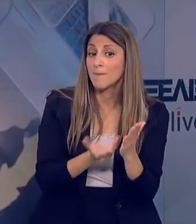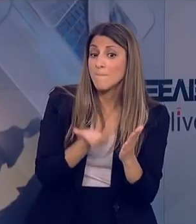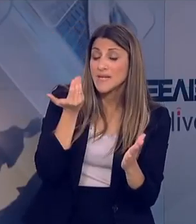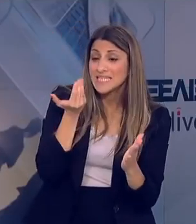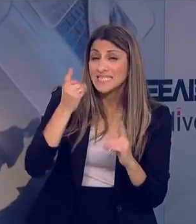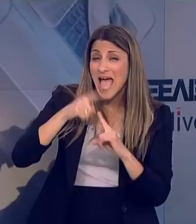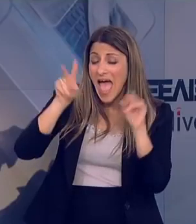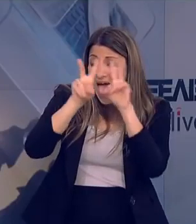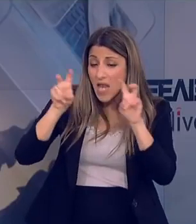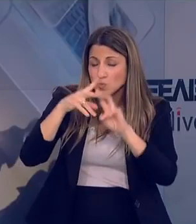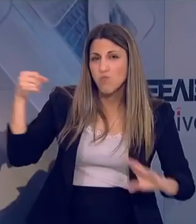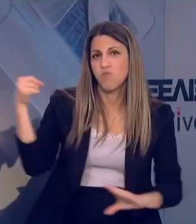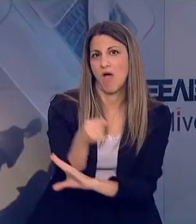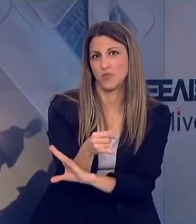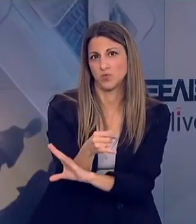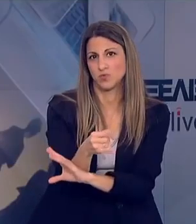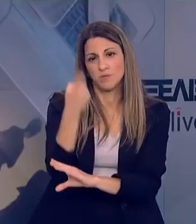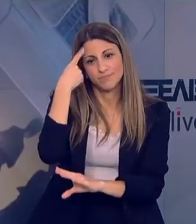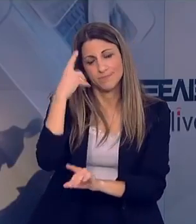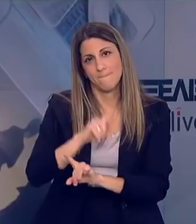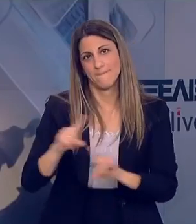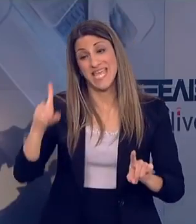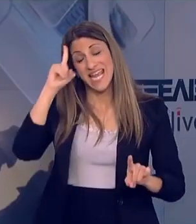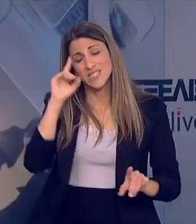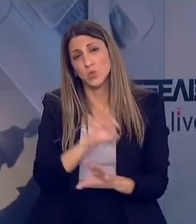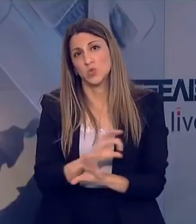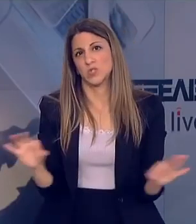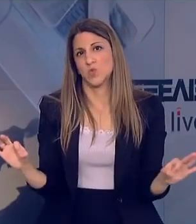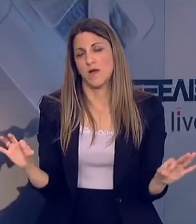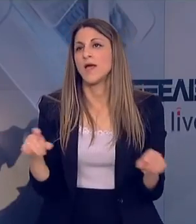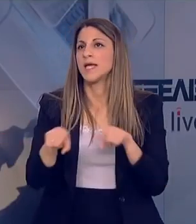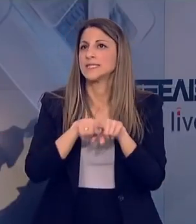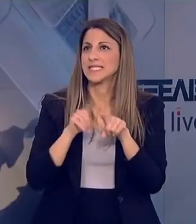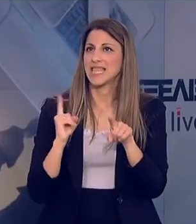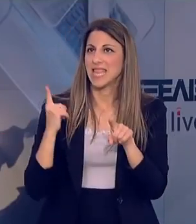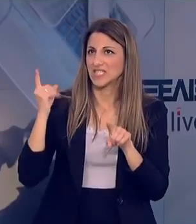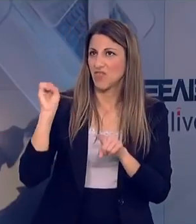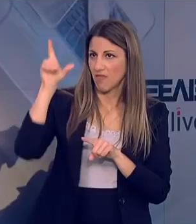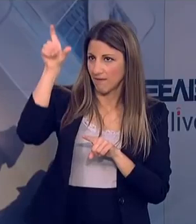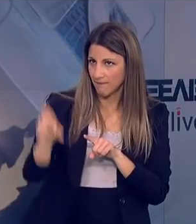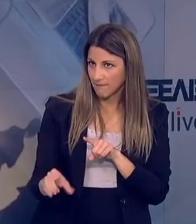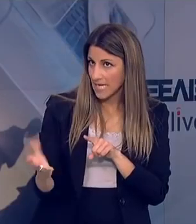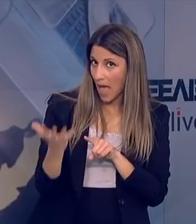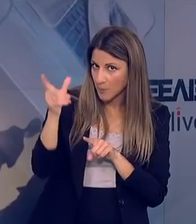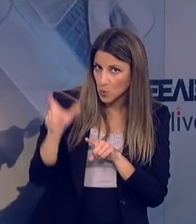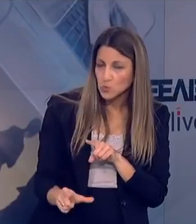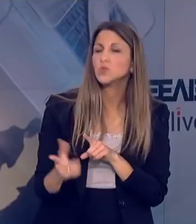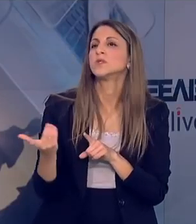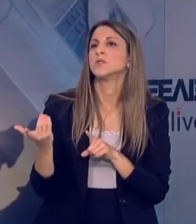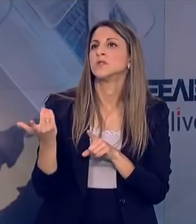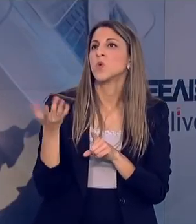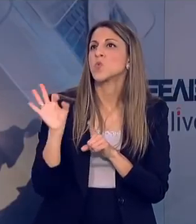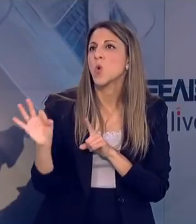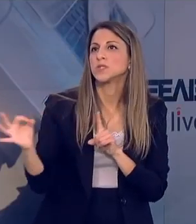αυτά τα δεδομένα. Να επιβεβαιώσεις από πού προήλθαν, αν προέρχονται από ταξιδιώτη, αν είναι εισαγόμενα δηλαδή,